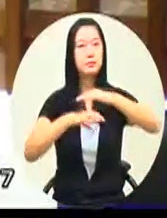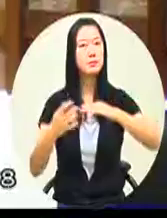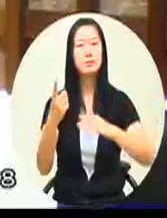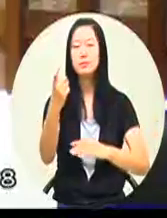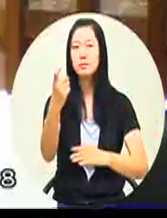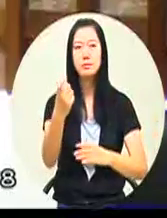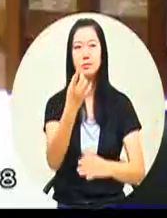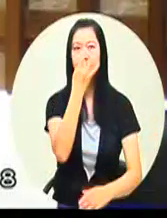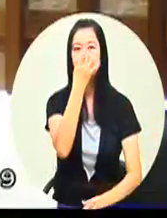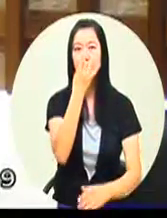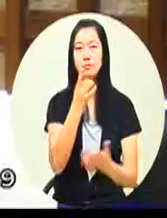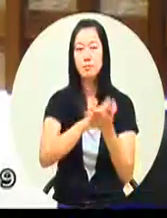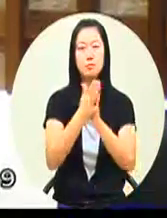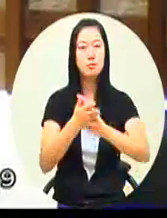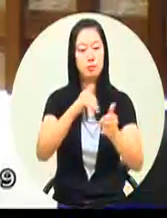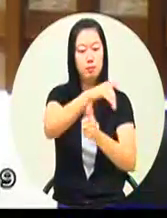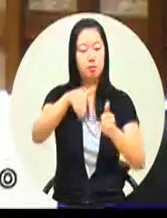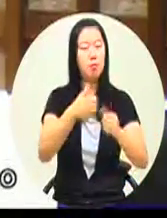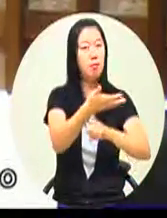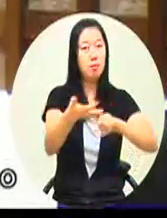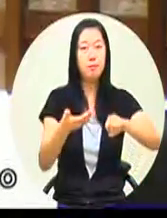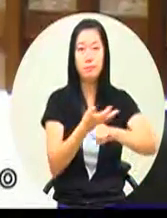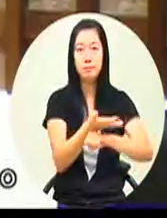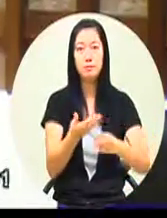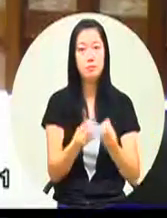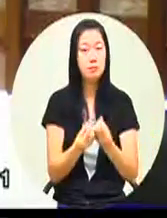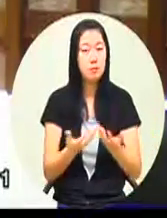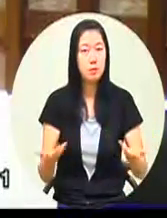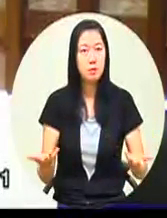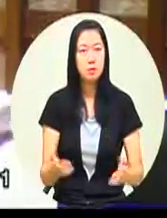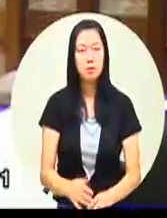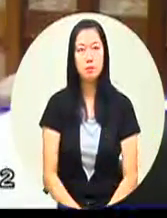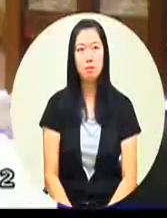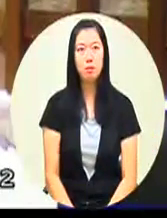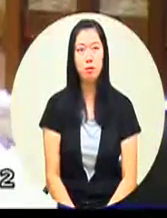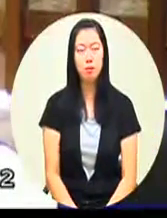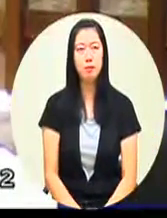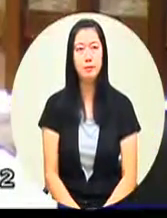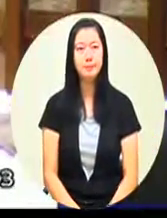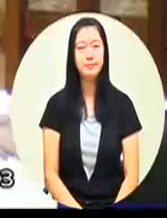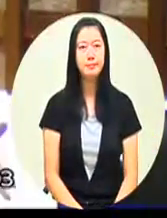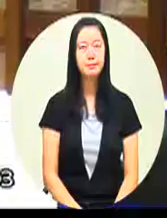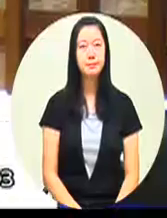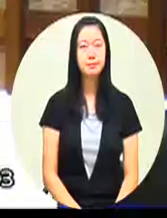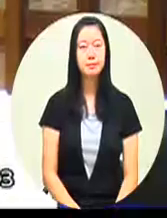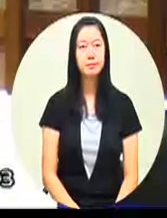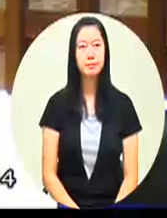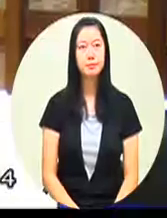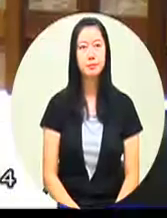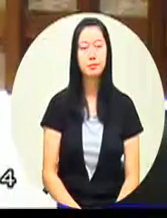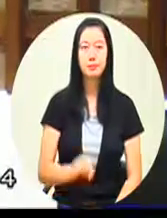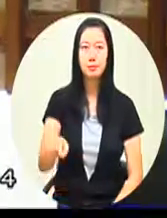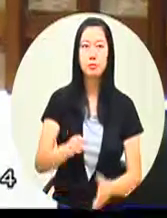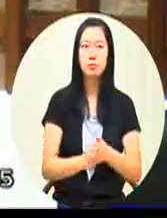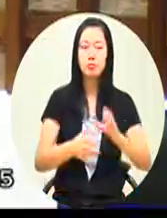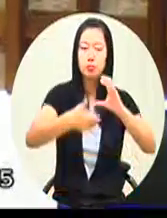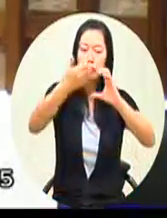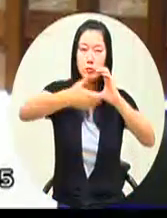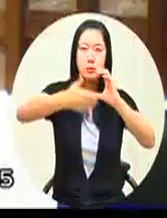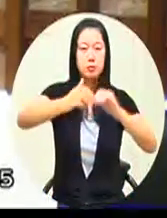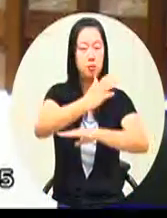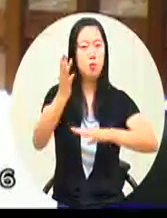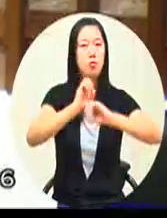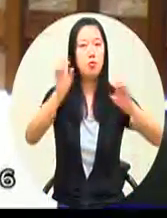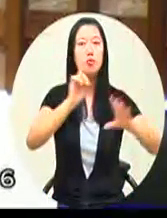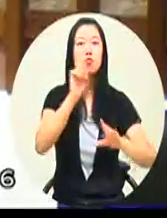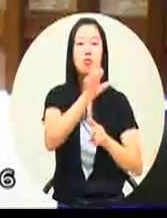里就变孤岛啦。啊是安怎？开即届淹甲严重啊，媒体也拢无啥报，当然媒体较报，啊就报伫美